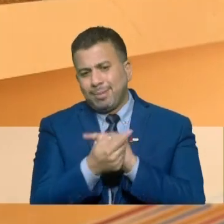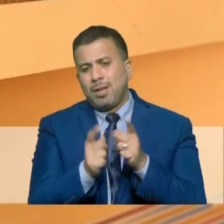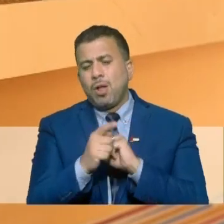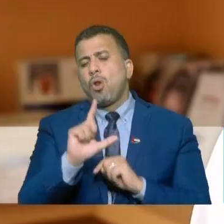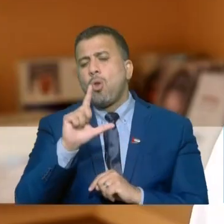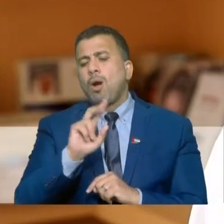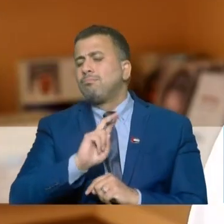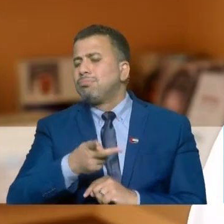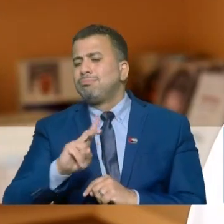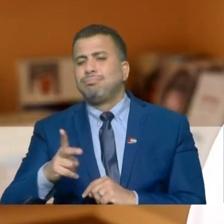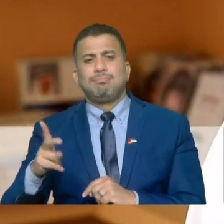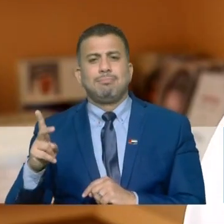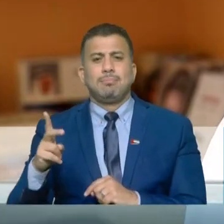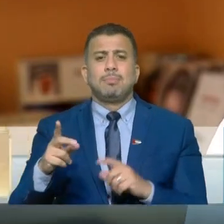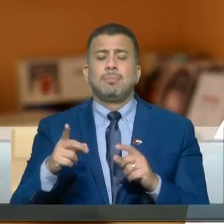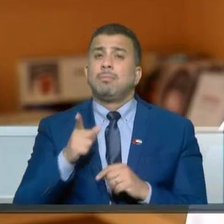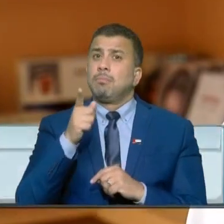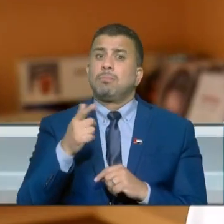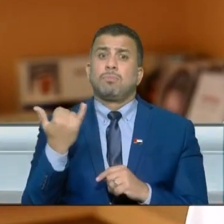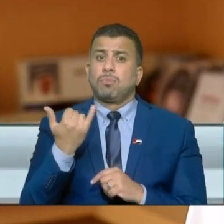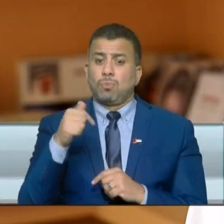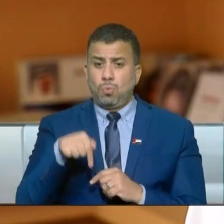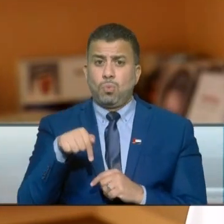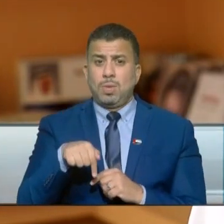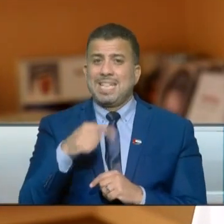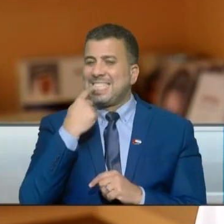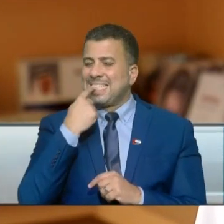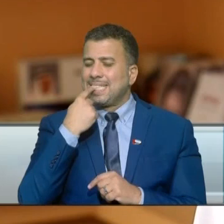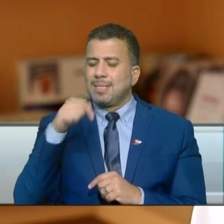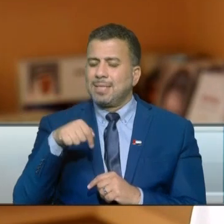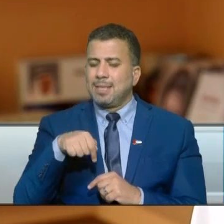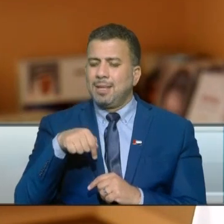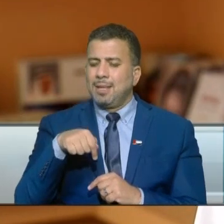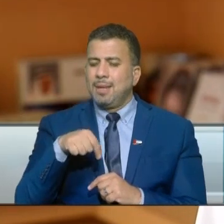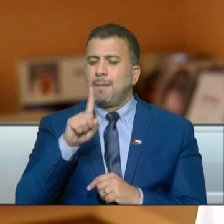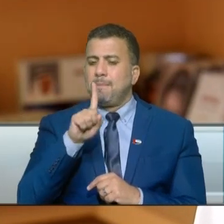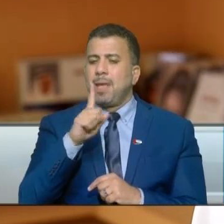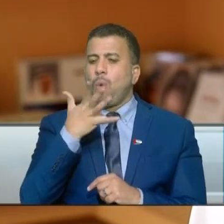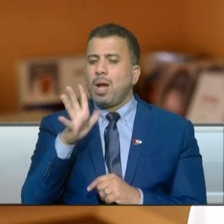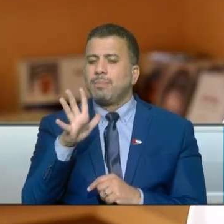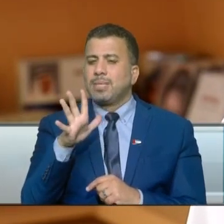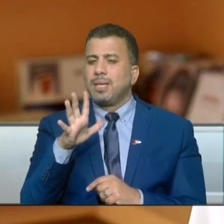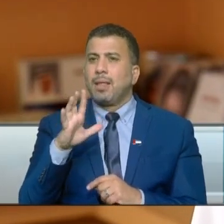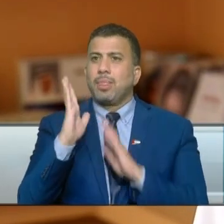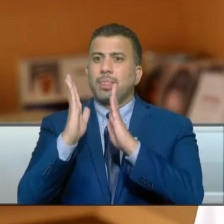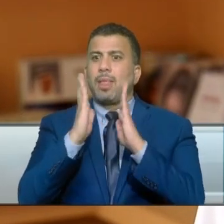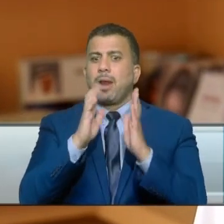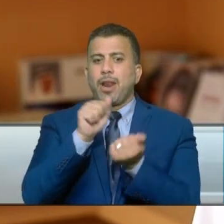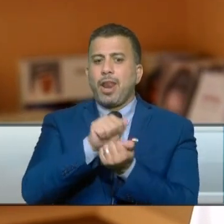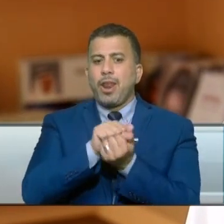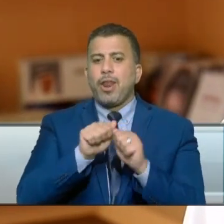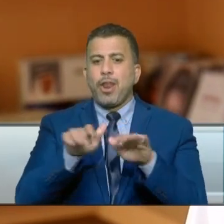لغات اخرى صار في هناك حاليا في في السنه الحاليه 150 دار نشر اذا نحن